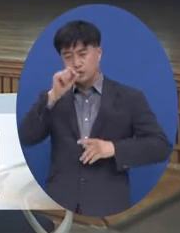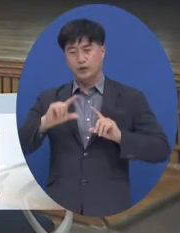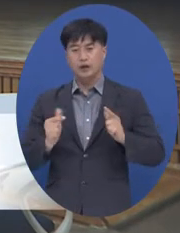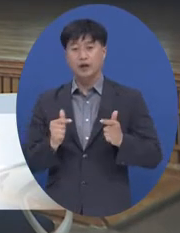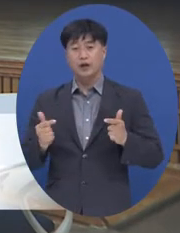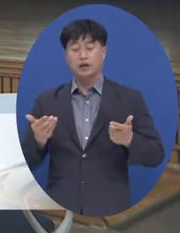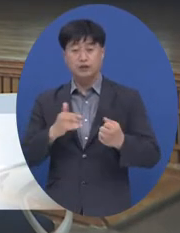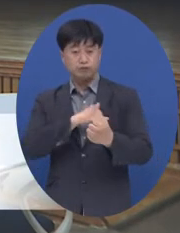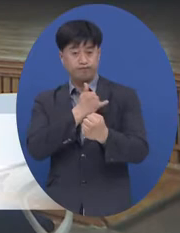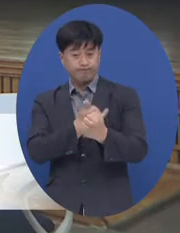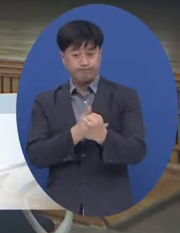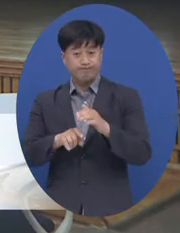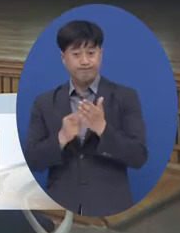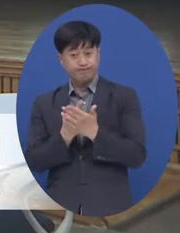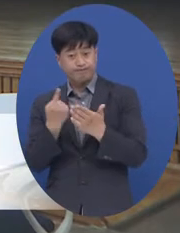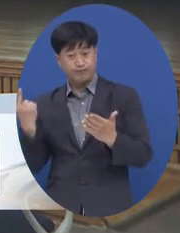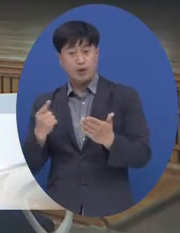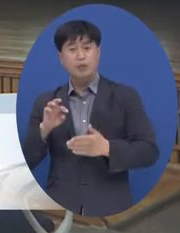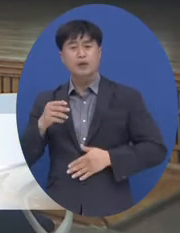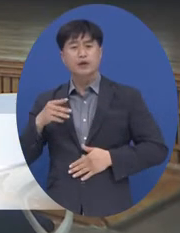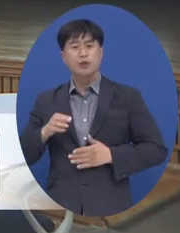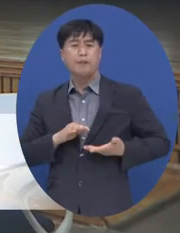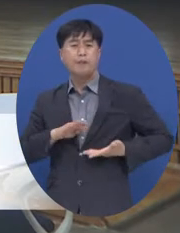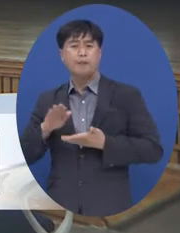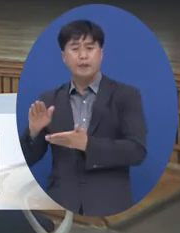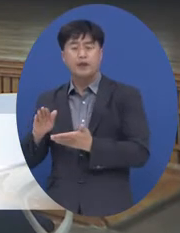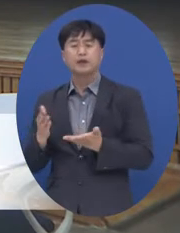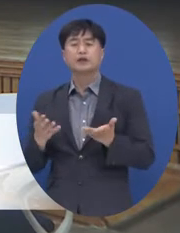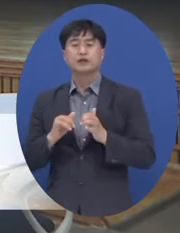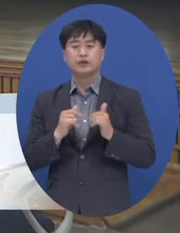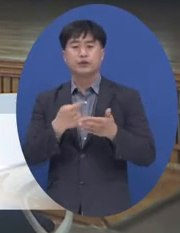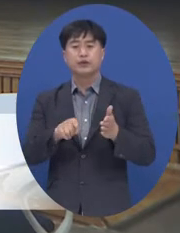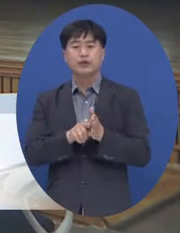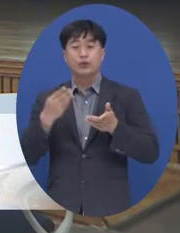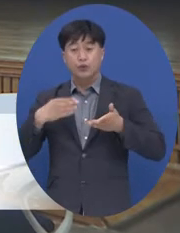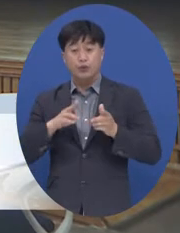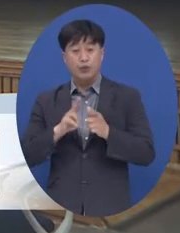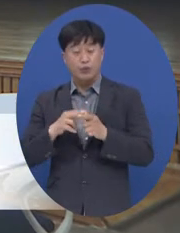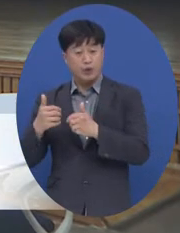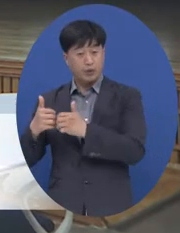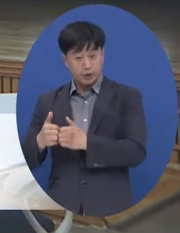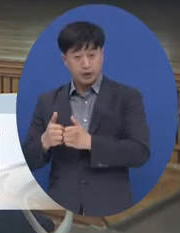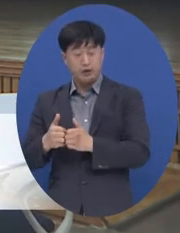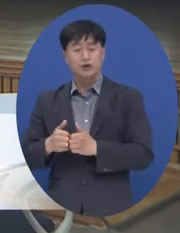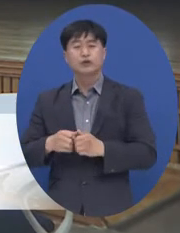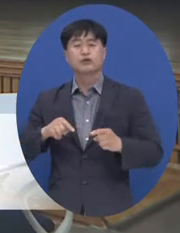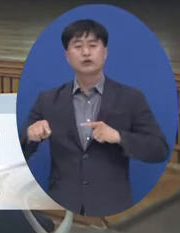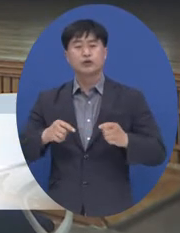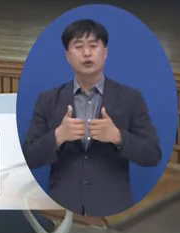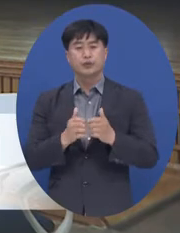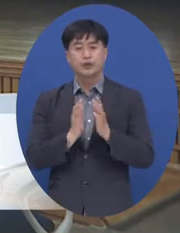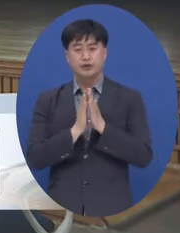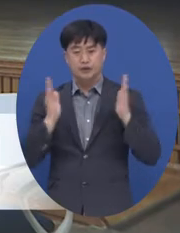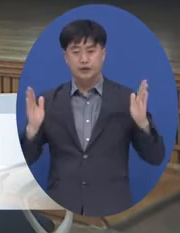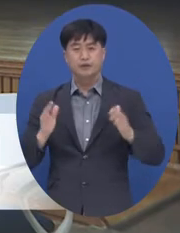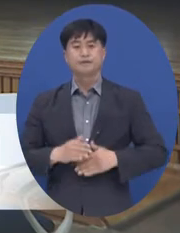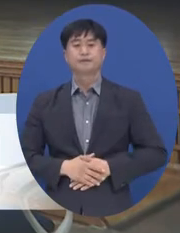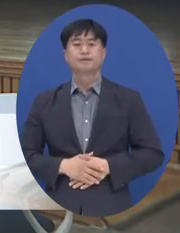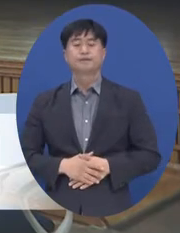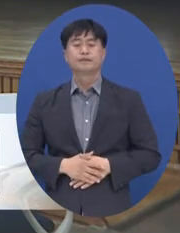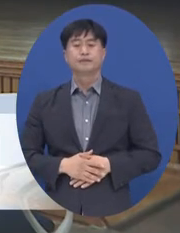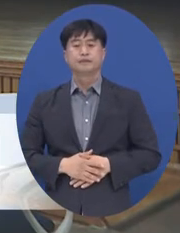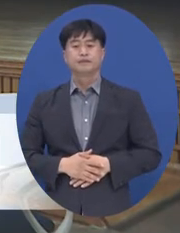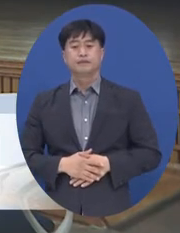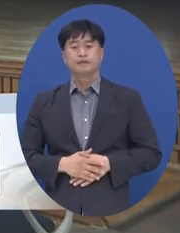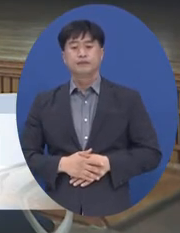열악하다는 건데요. 노동인권 사각지대에 놓인 플랫폼 배달 노동자를 위해 경기도와 경기도의회가 정책 토론회를